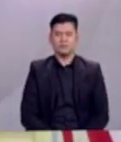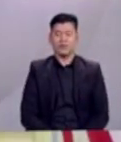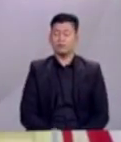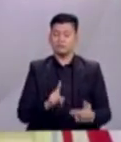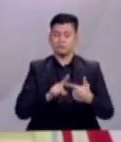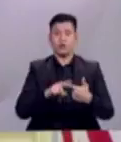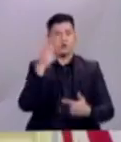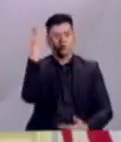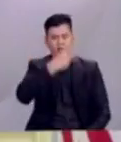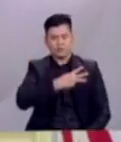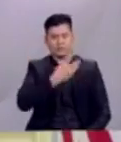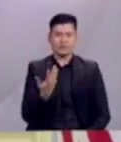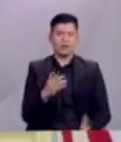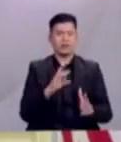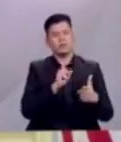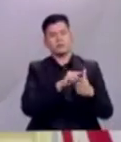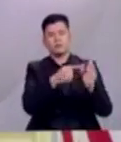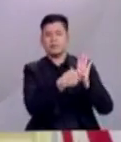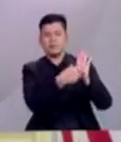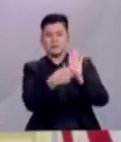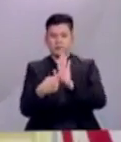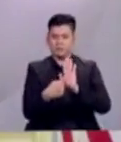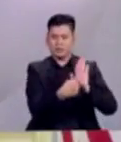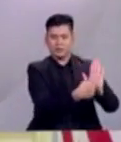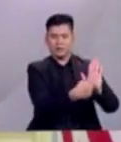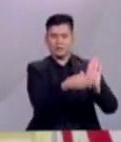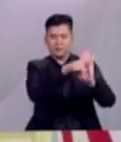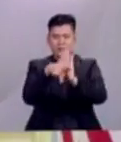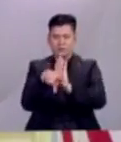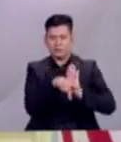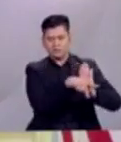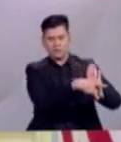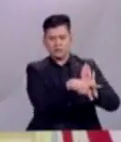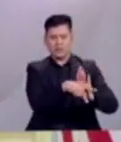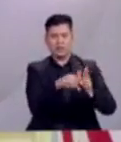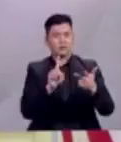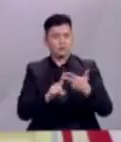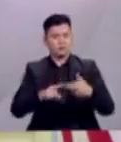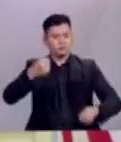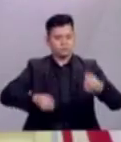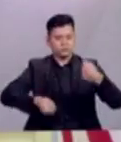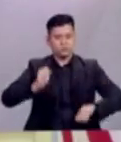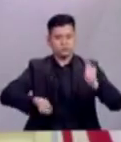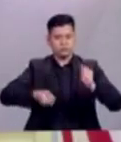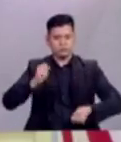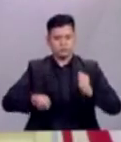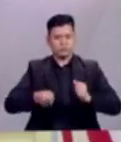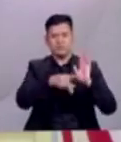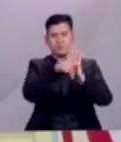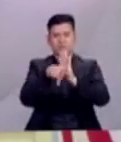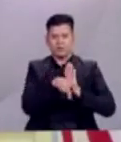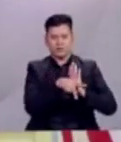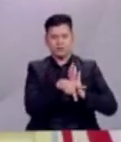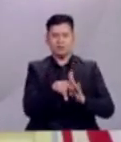teater dan juga live event. Ya, kita benarkan mereka membuka semula. Kebenaran ini juga bermula pada